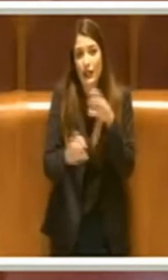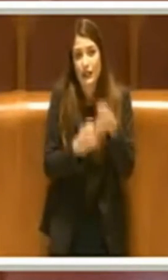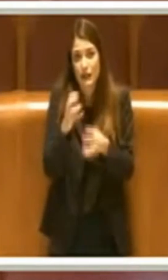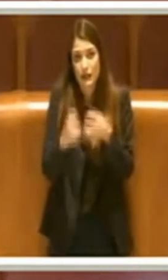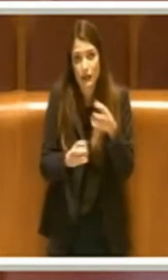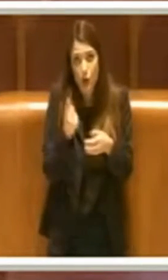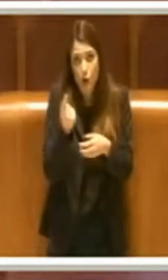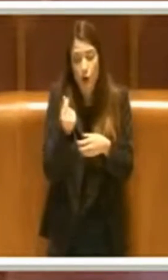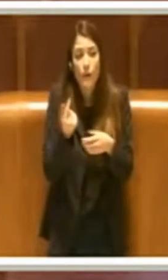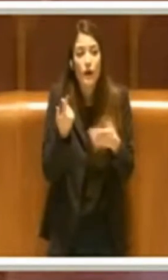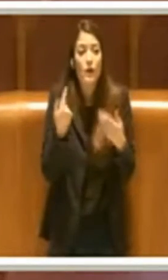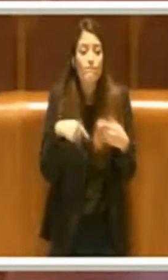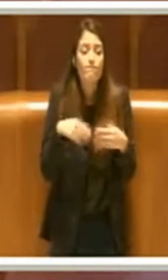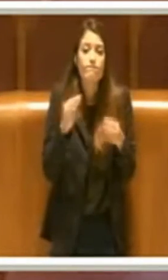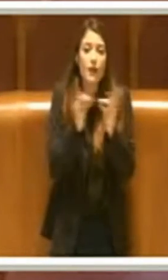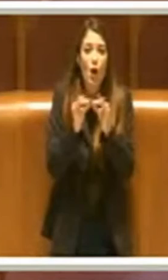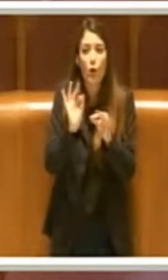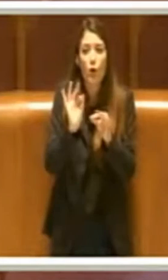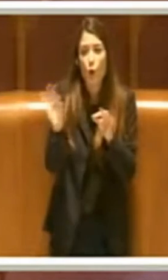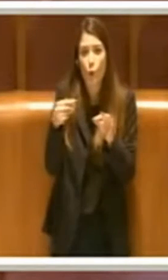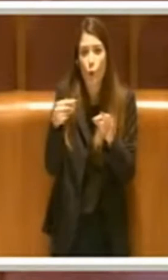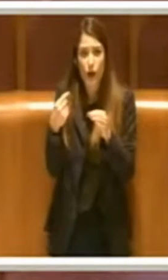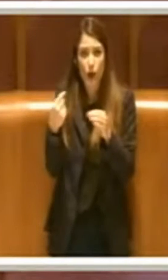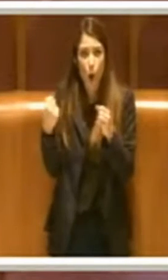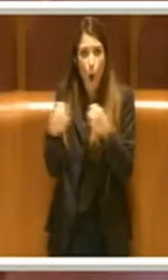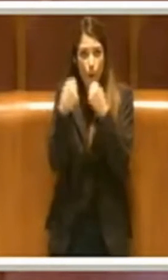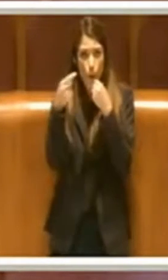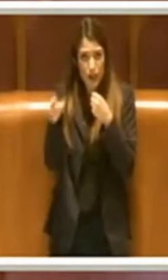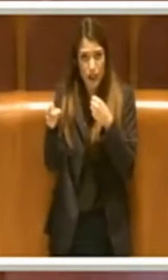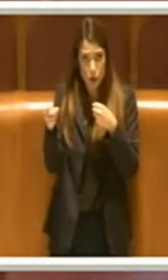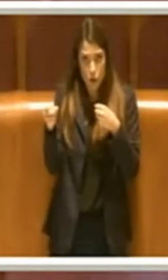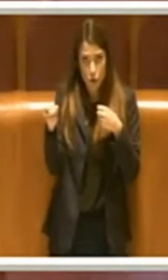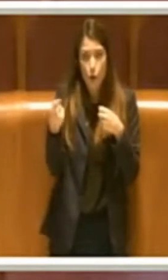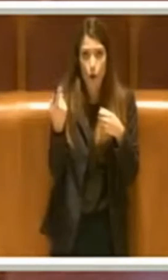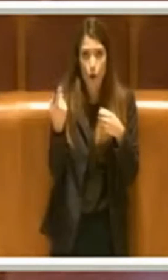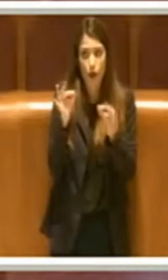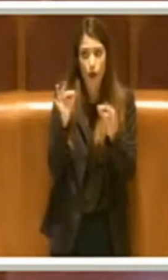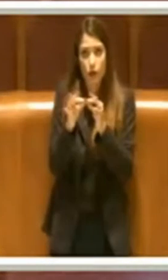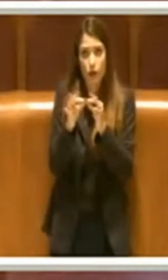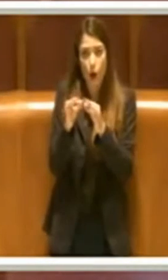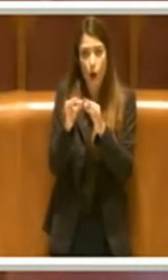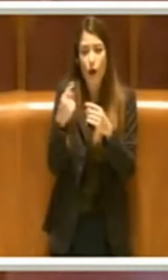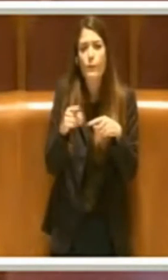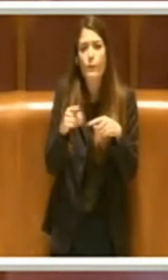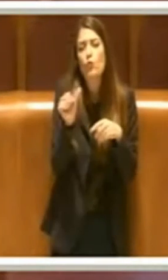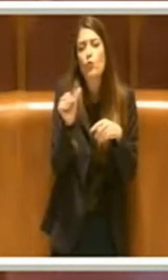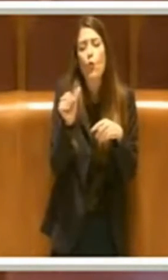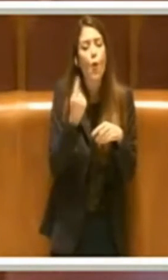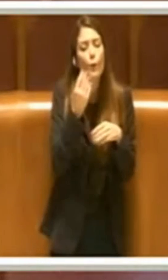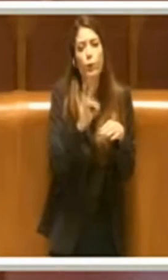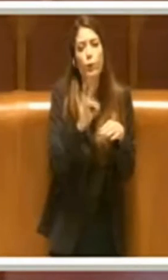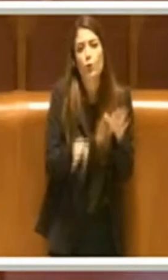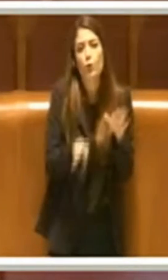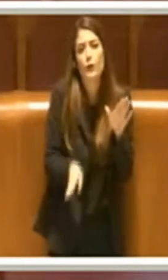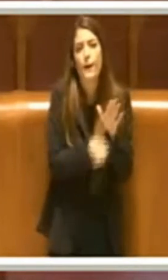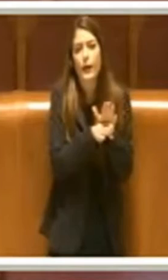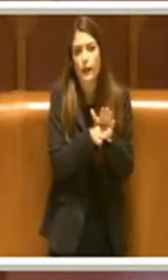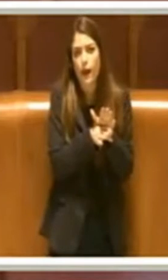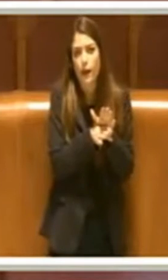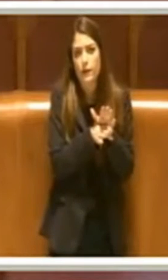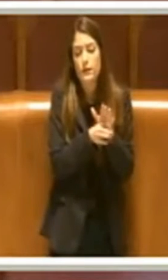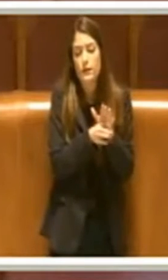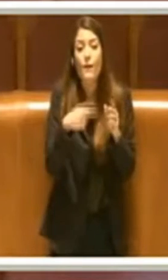alcuni consiglieri anche di opposizione che sono intervenuti che questo è solo un punto di partenza. Questo è un punto di partenza